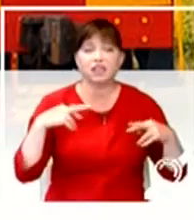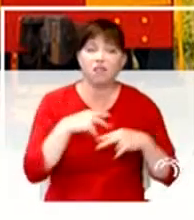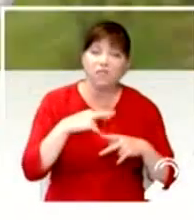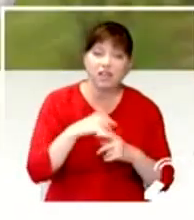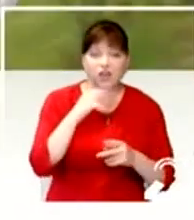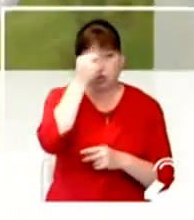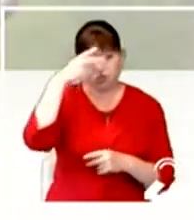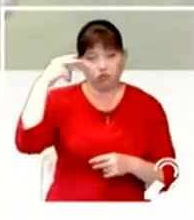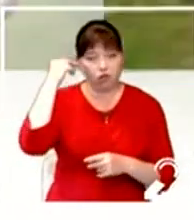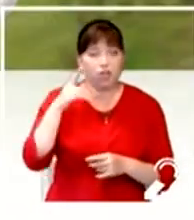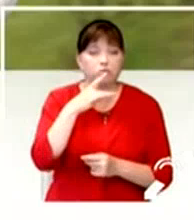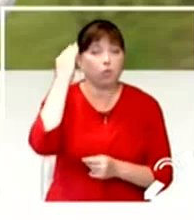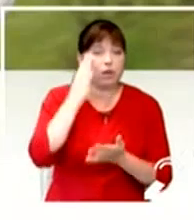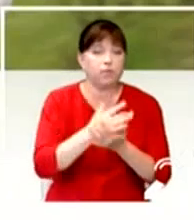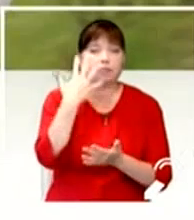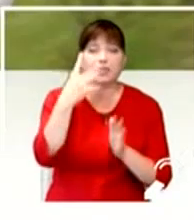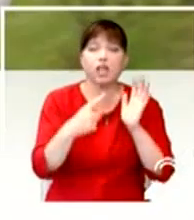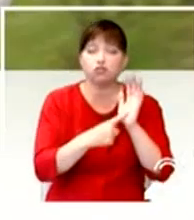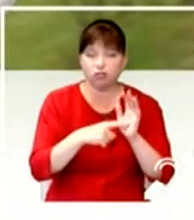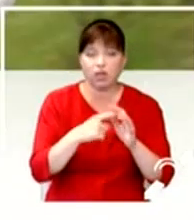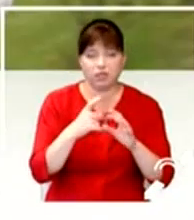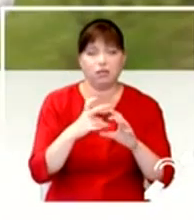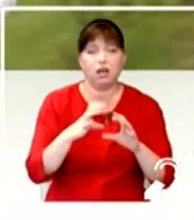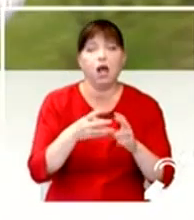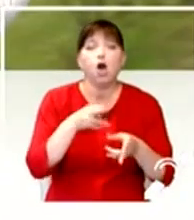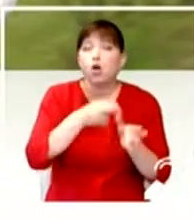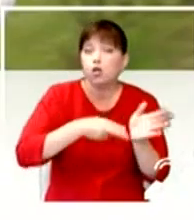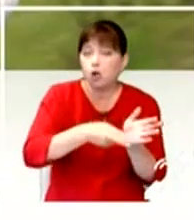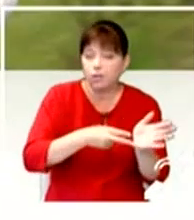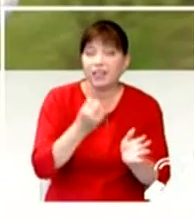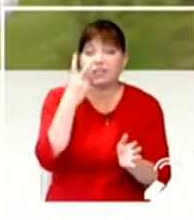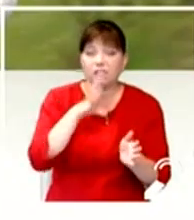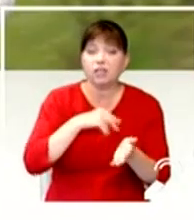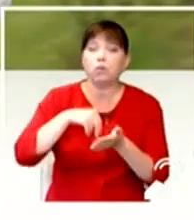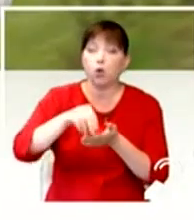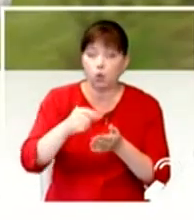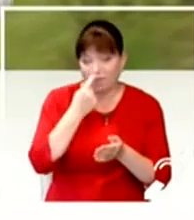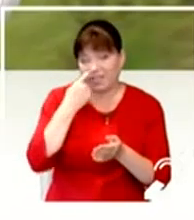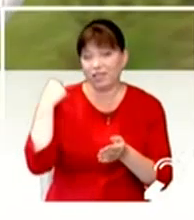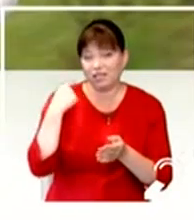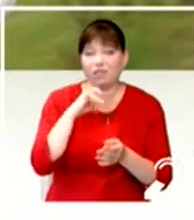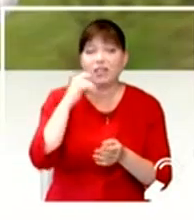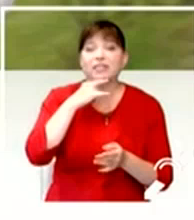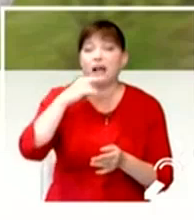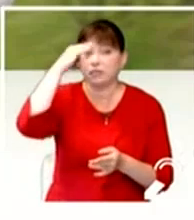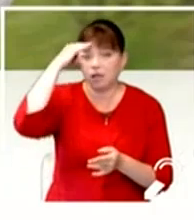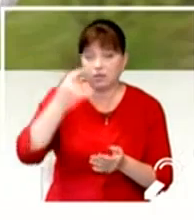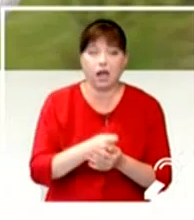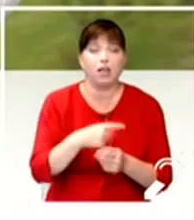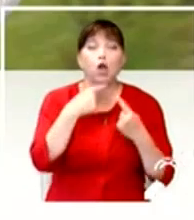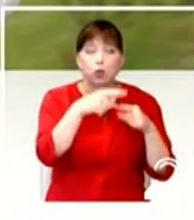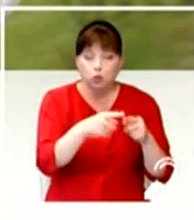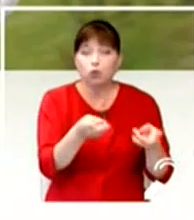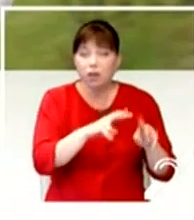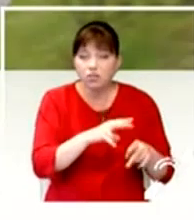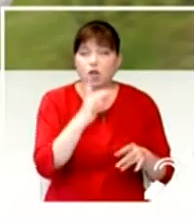Cehia. Republica Moldova are 56 de locomotive. 12 au fost cumpărate acum câțiva ani din Kazahstan. Celelalte